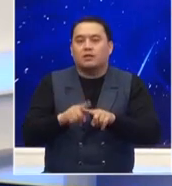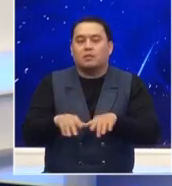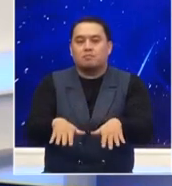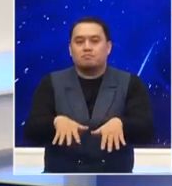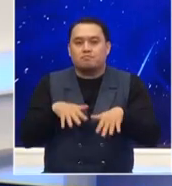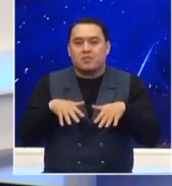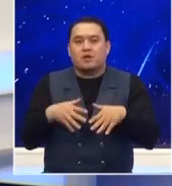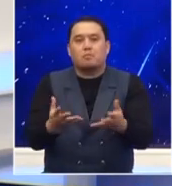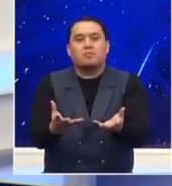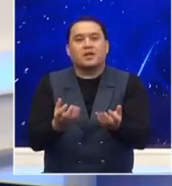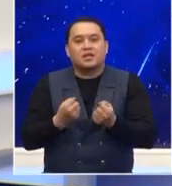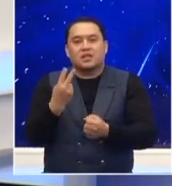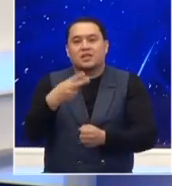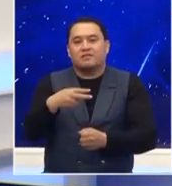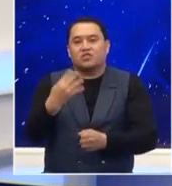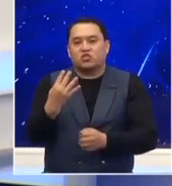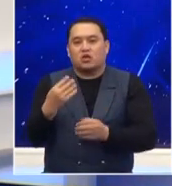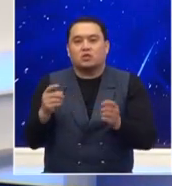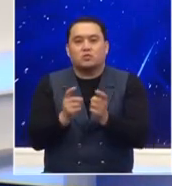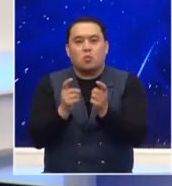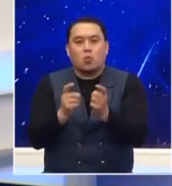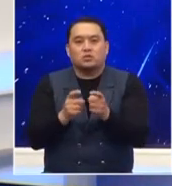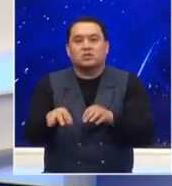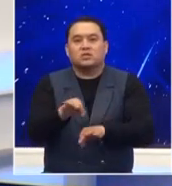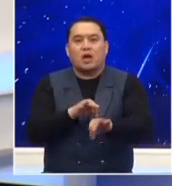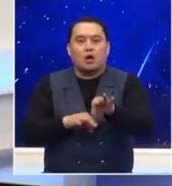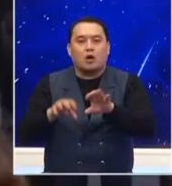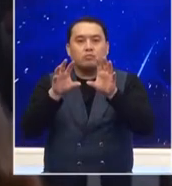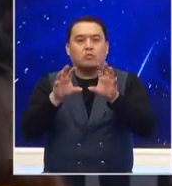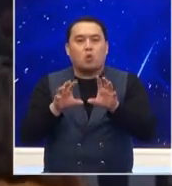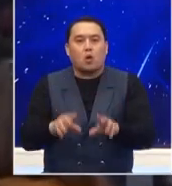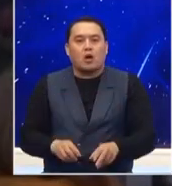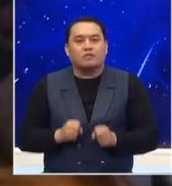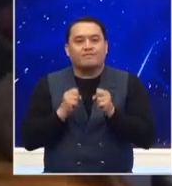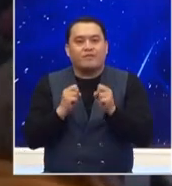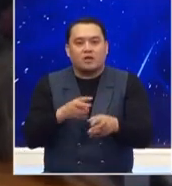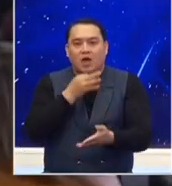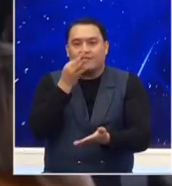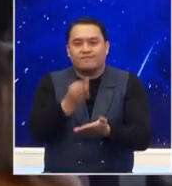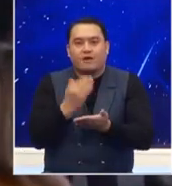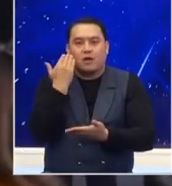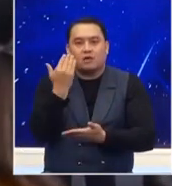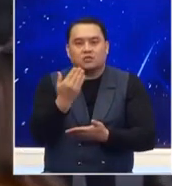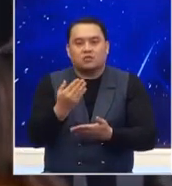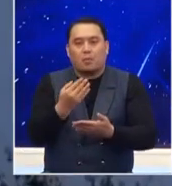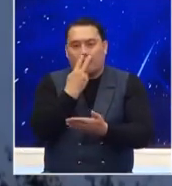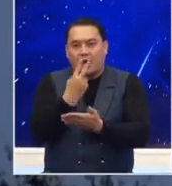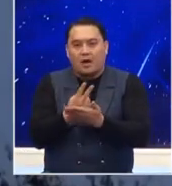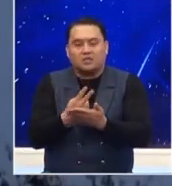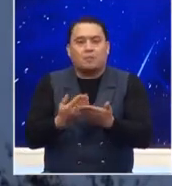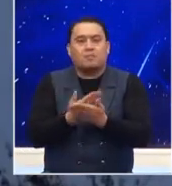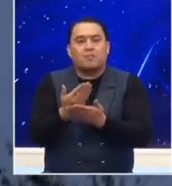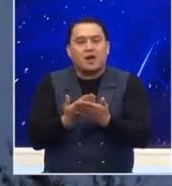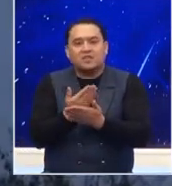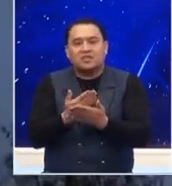палаты парламента. Статья 24 спорного законопроекта предусматривает уголовную ответственность за публикацию изображений